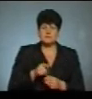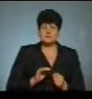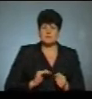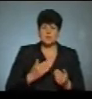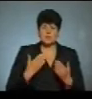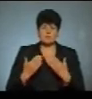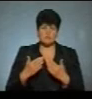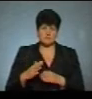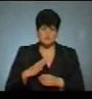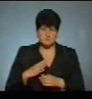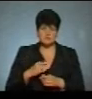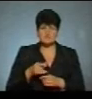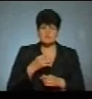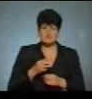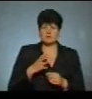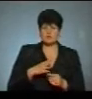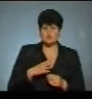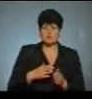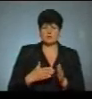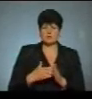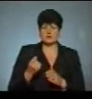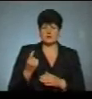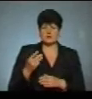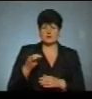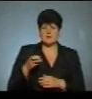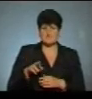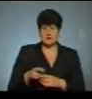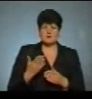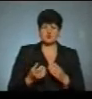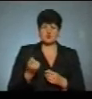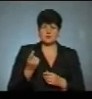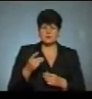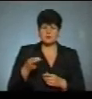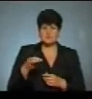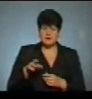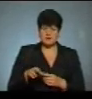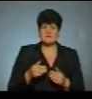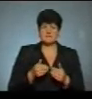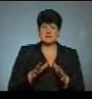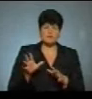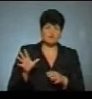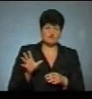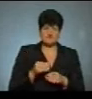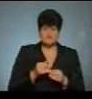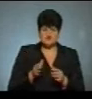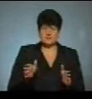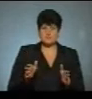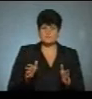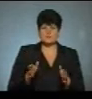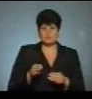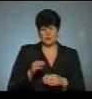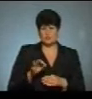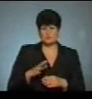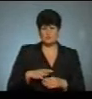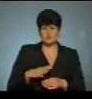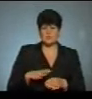я розмовляла, вони сказали, що вони почекають 11 травня. Якщо 11 травня відкривають уже усіх майже, то вони